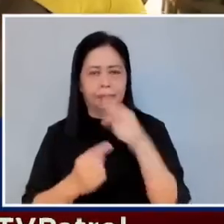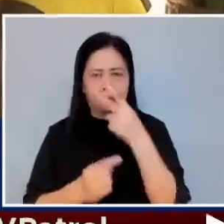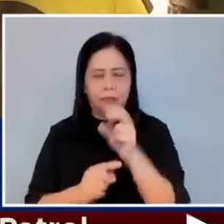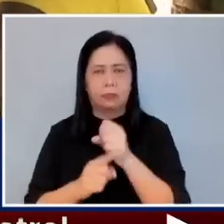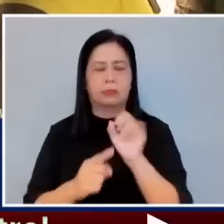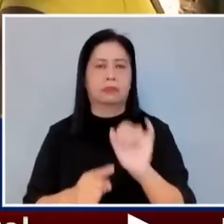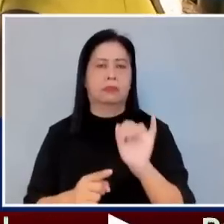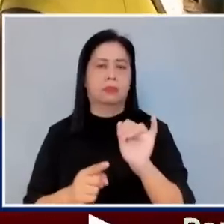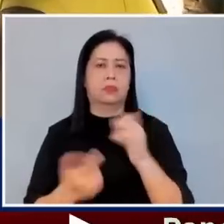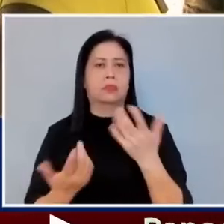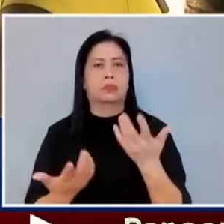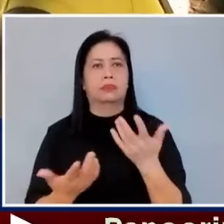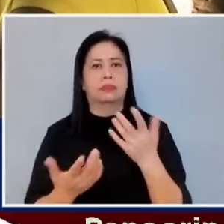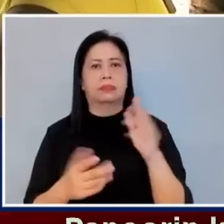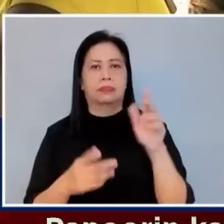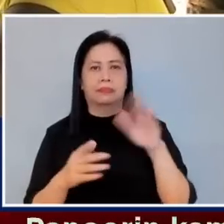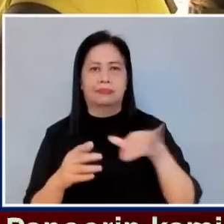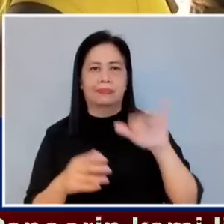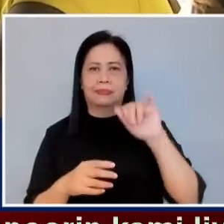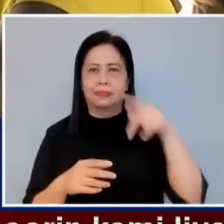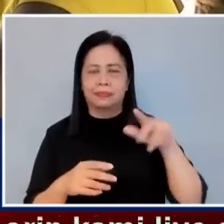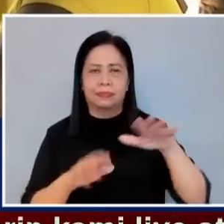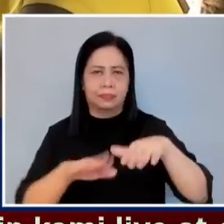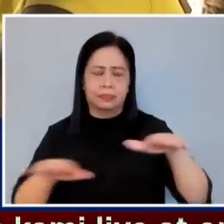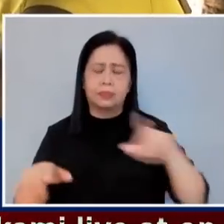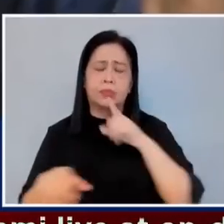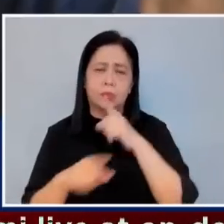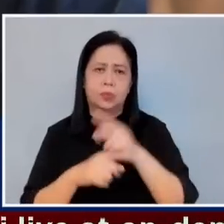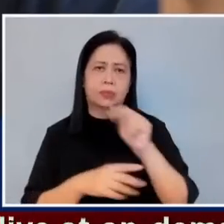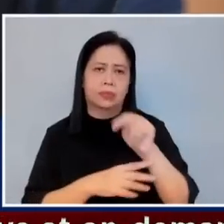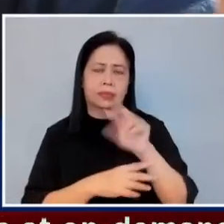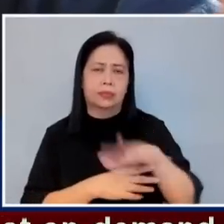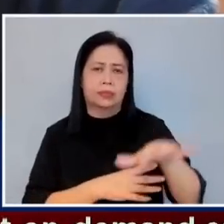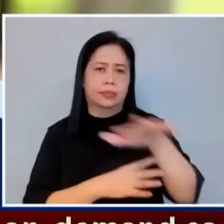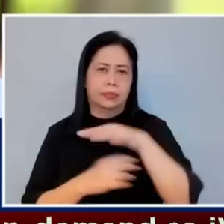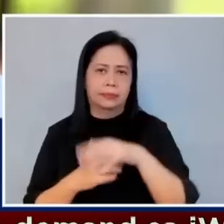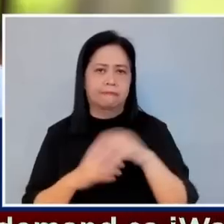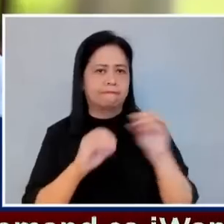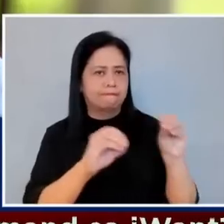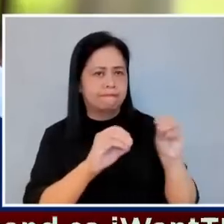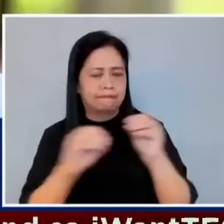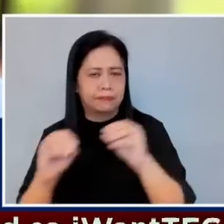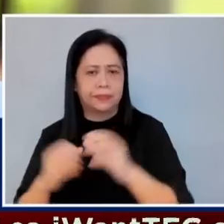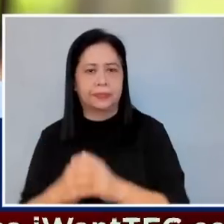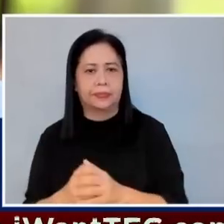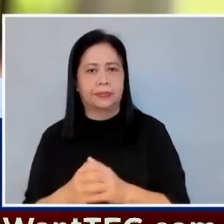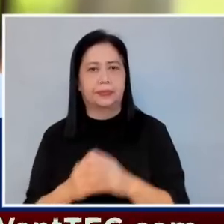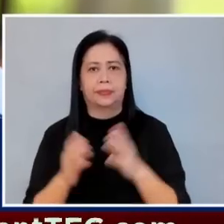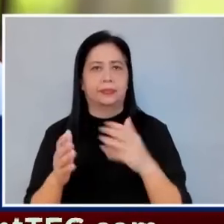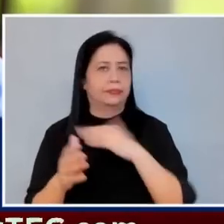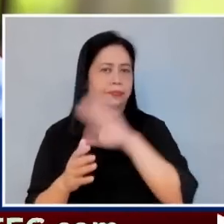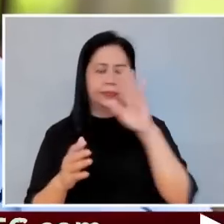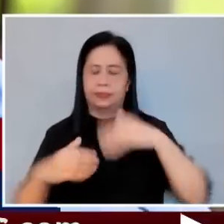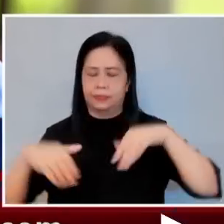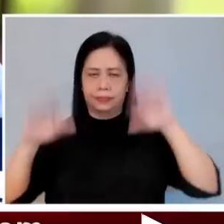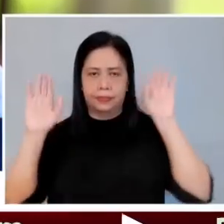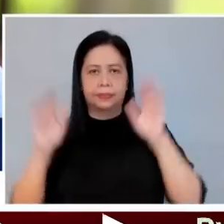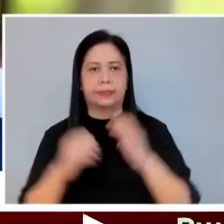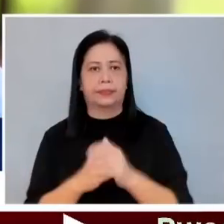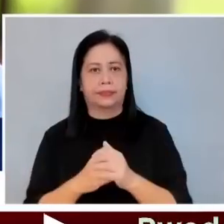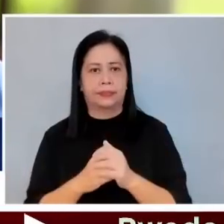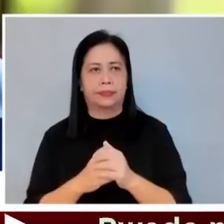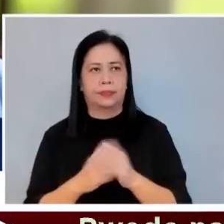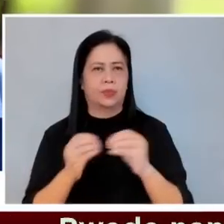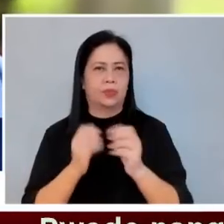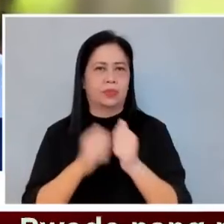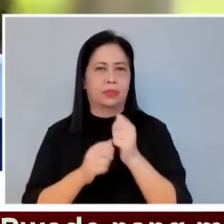mga katutubo ritong bata. Talagang kailangan po nila yung maturuan. At sa ganun parang po, di po sumusuko. Ang pinakamahirap po yung